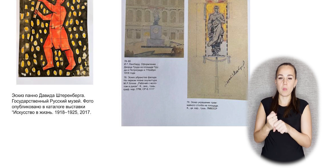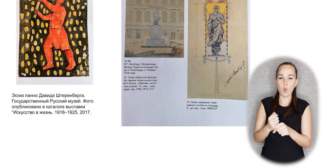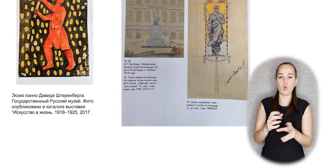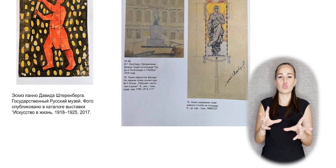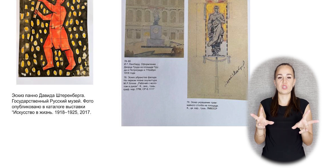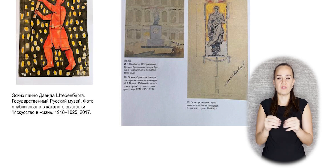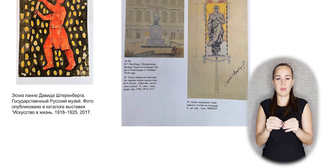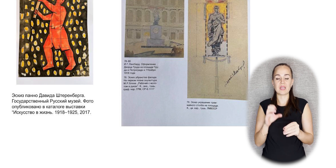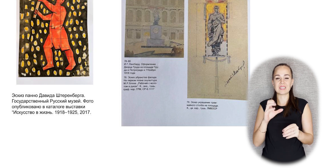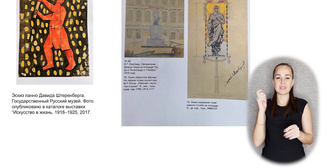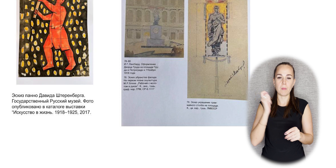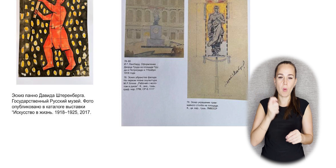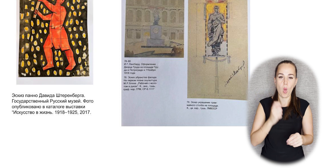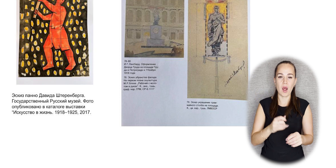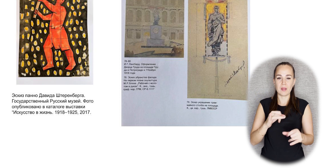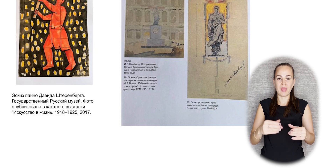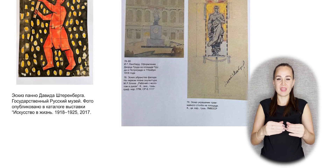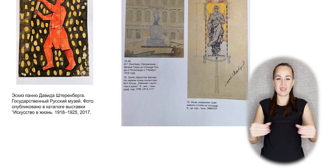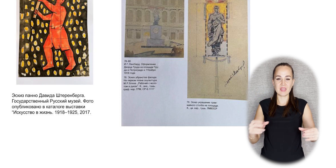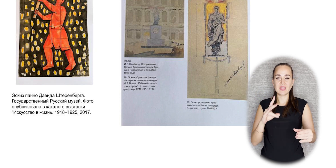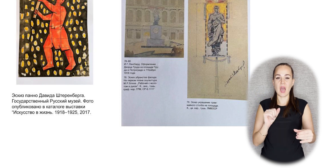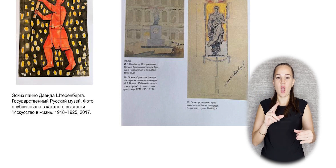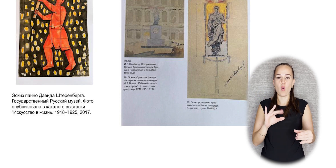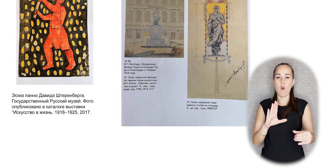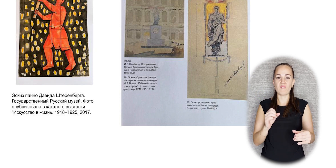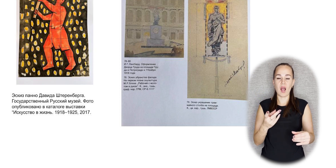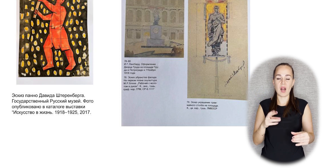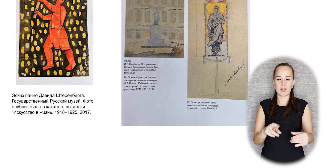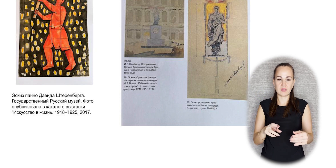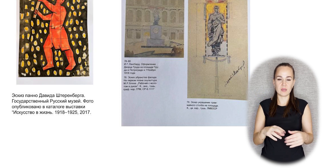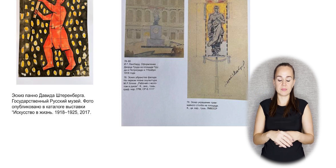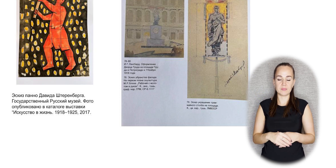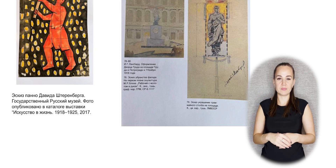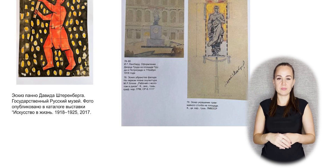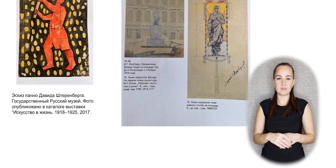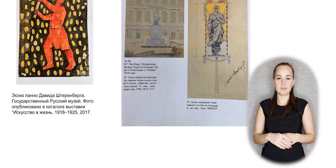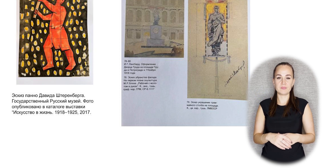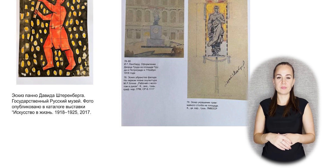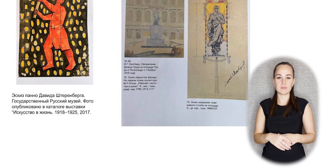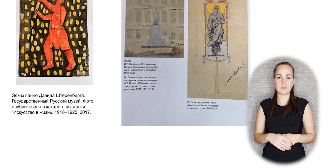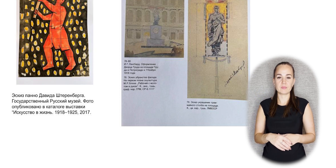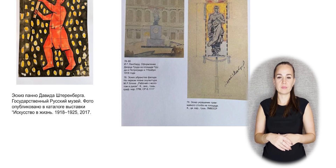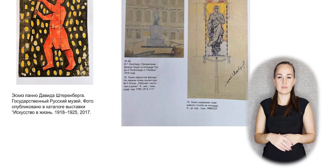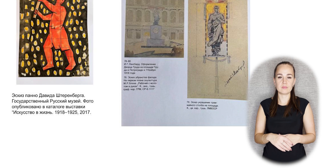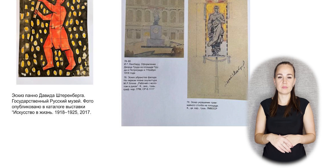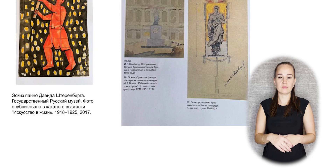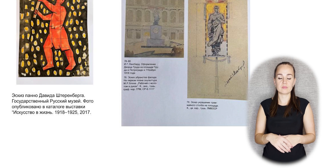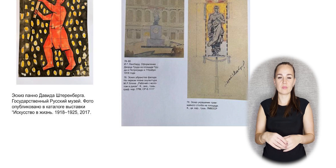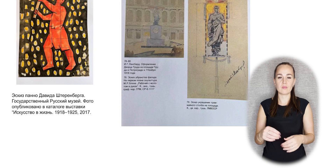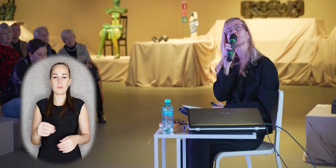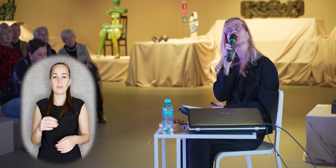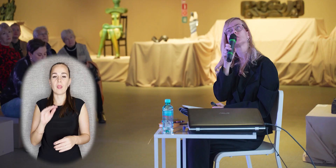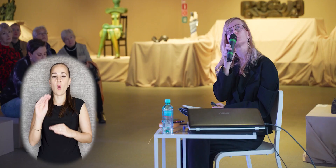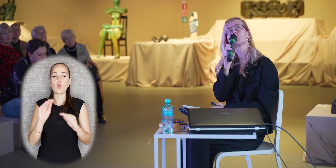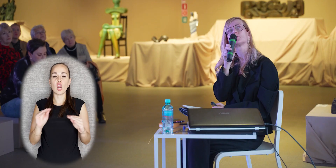наковальней интерпретировался. Но вот даже прям совсем прямое цитирование памятника Блоха —